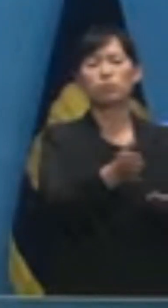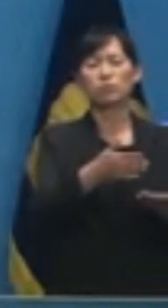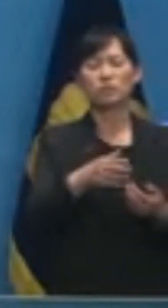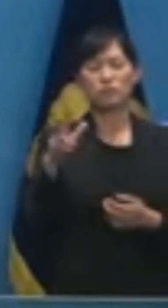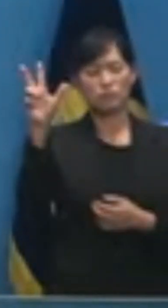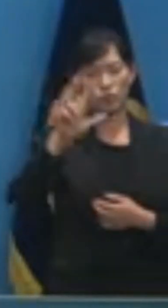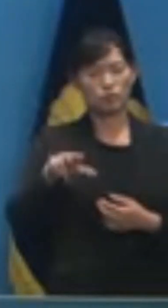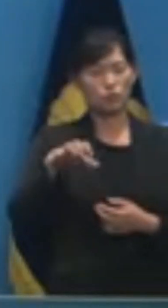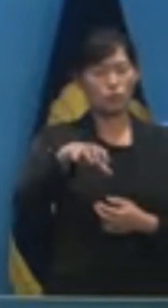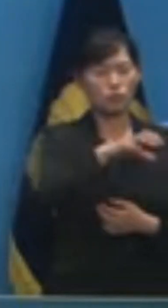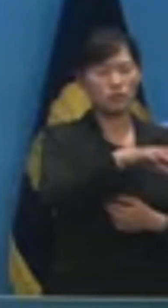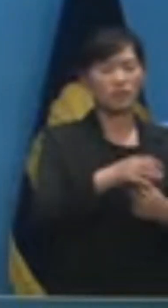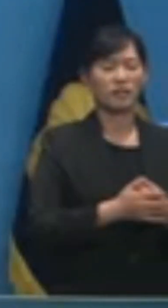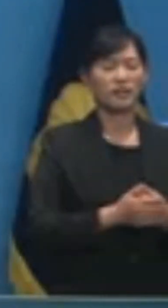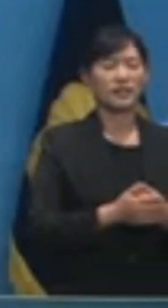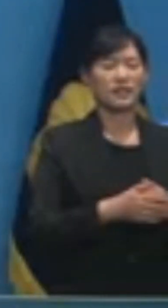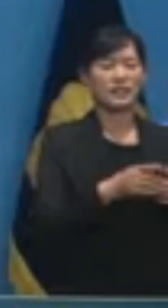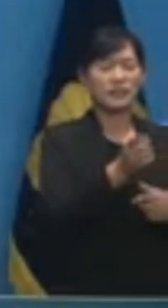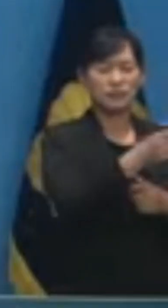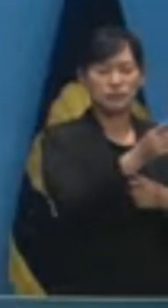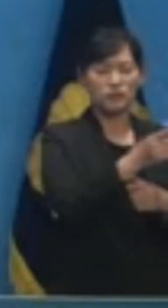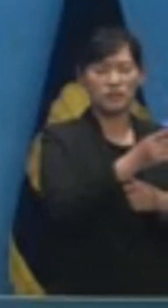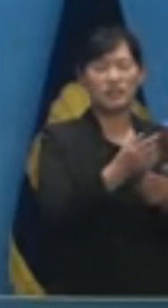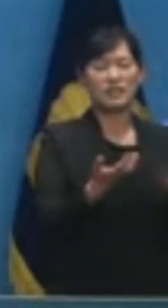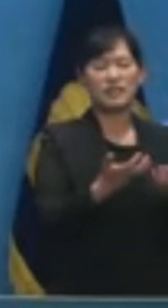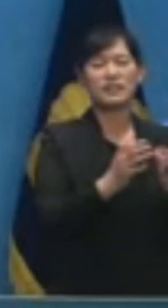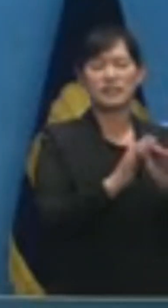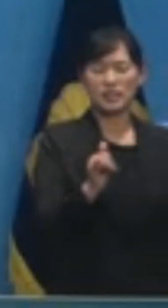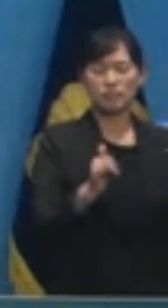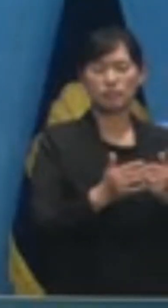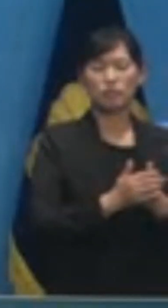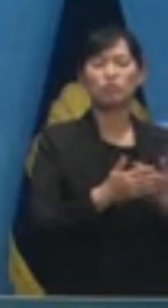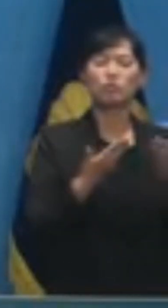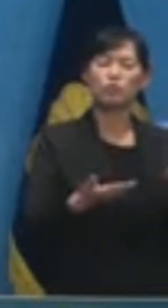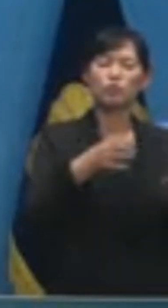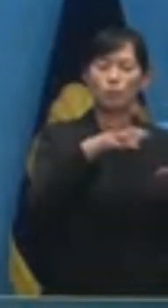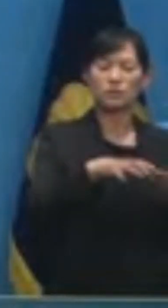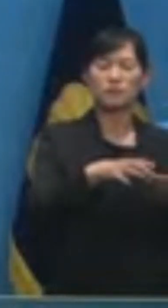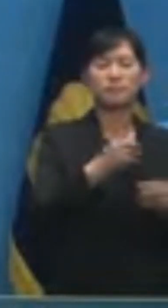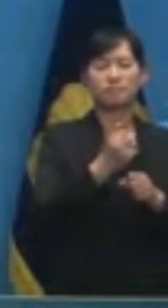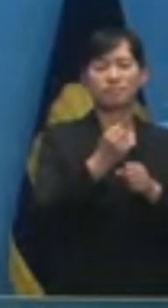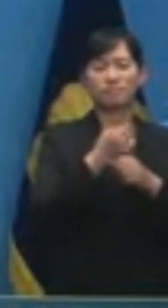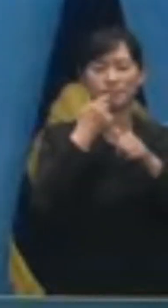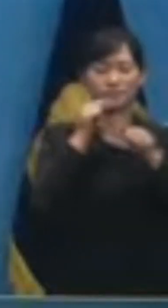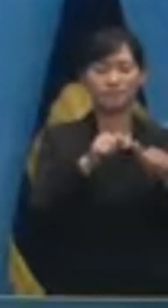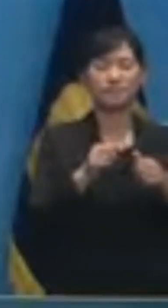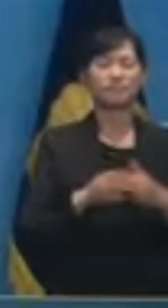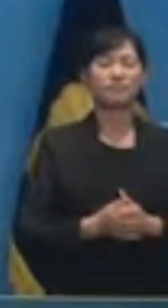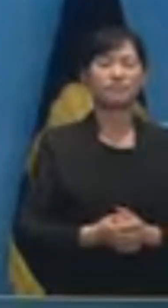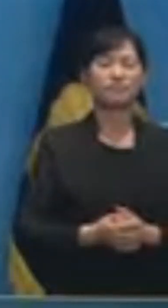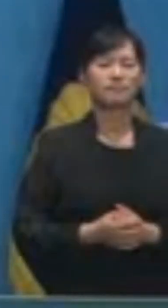전국 각지에 소방공무원의 지친 심신을 치유할 수 있는 시설을 확충하라.